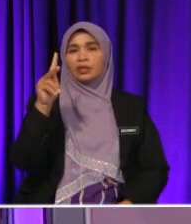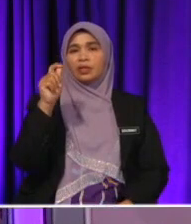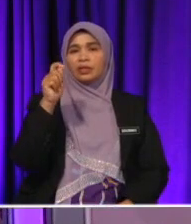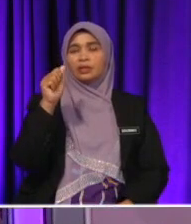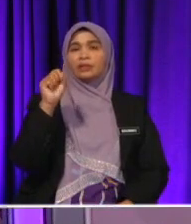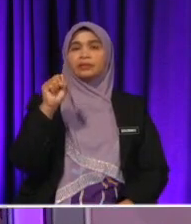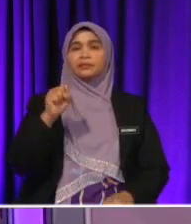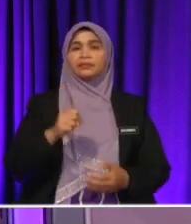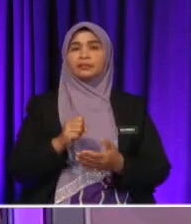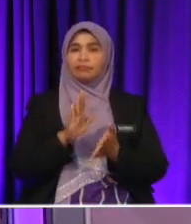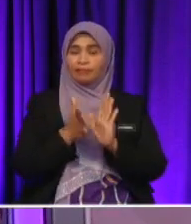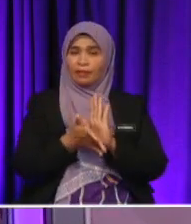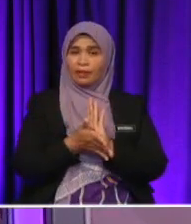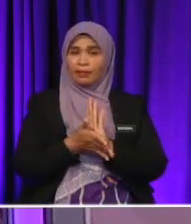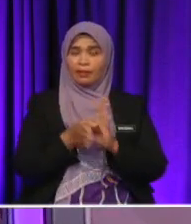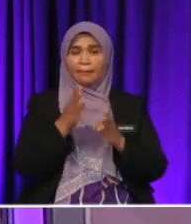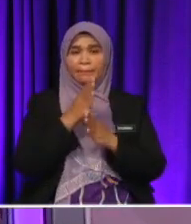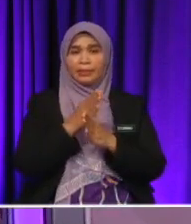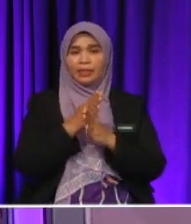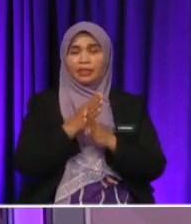benar jadi tadi